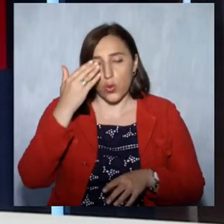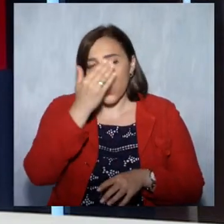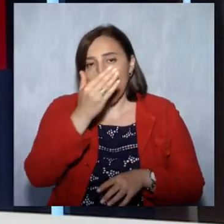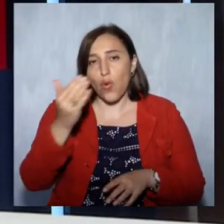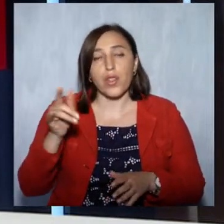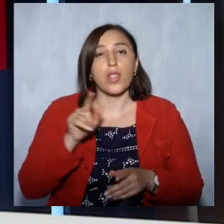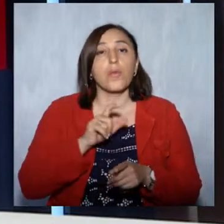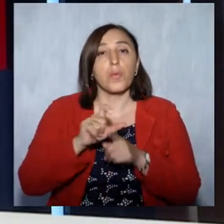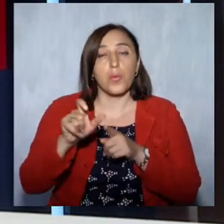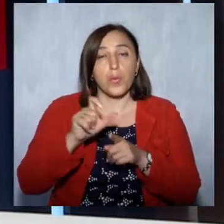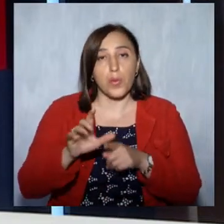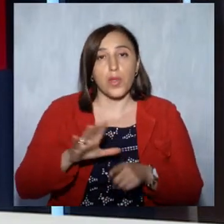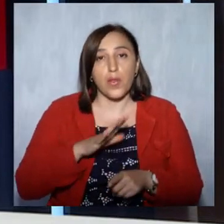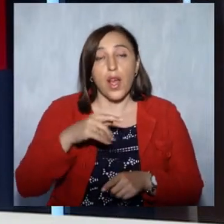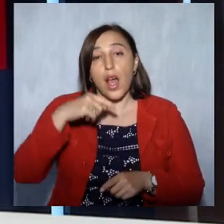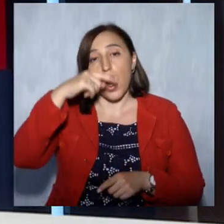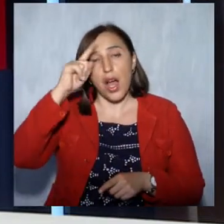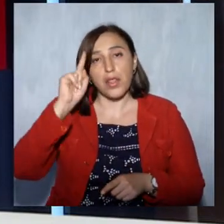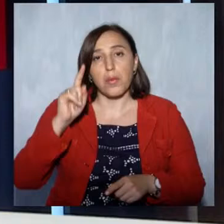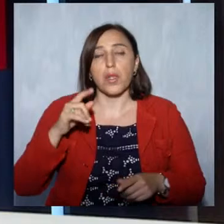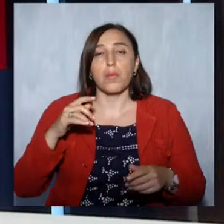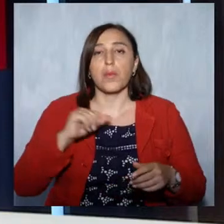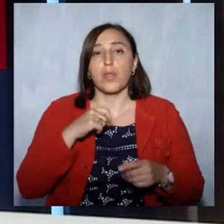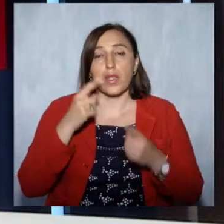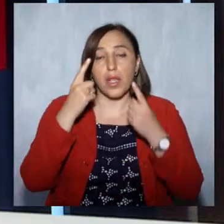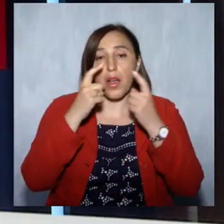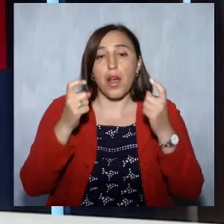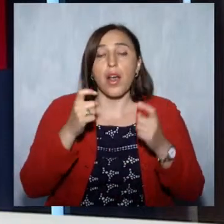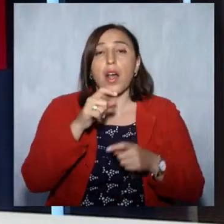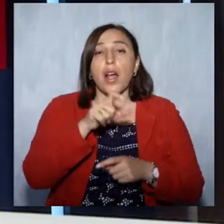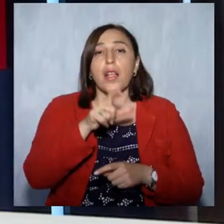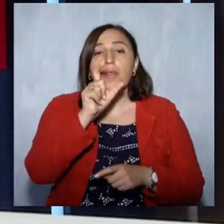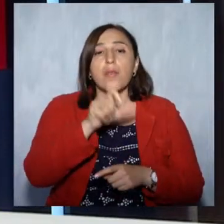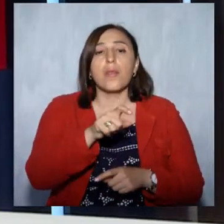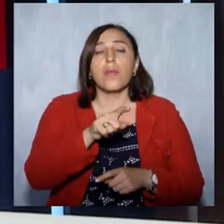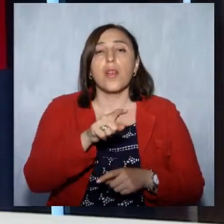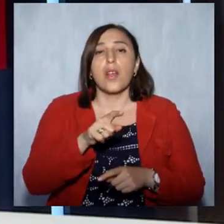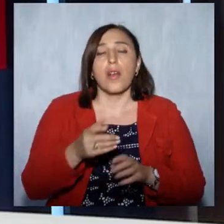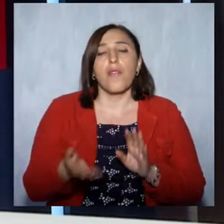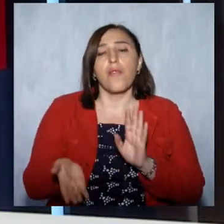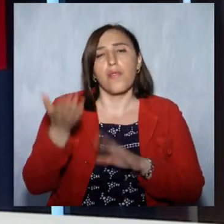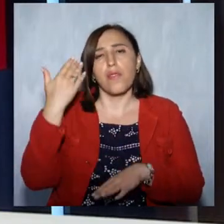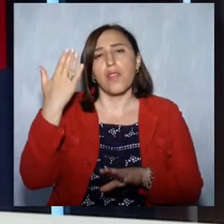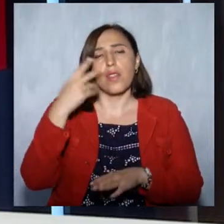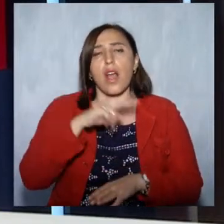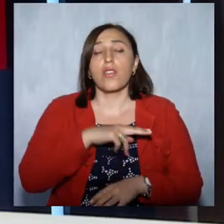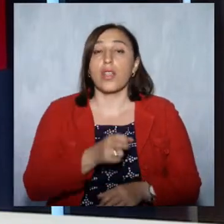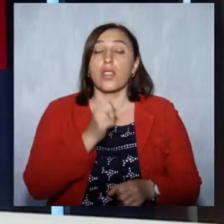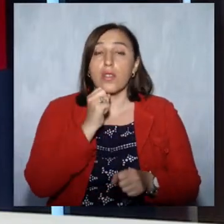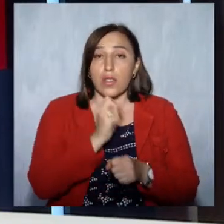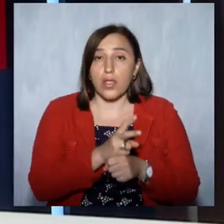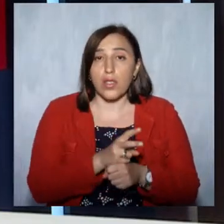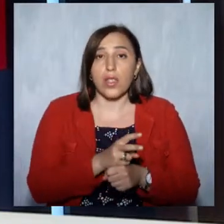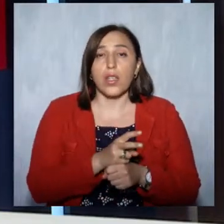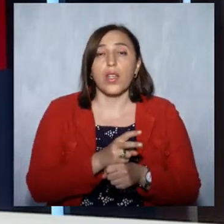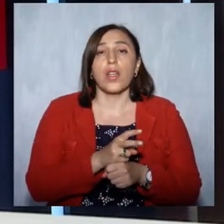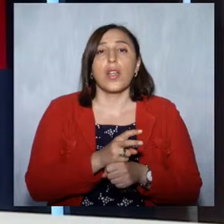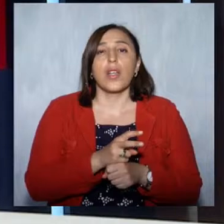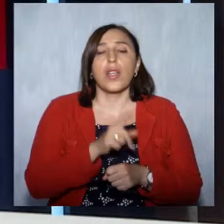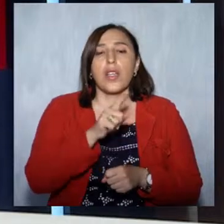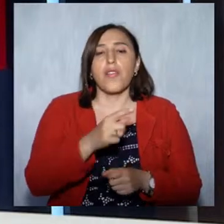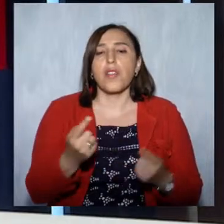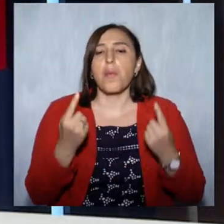հասցեին, Ադրբեջանը շտապել է հայտարել, թե Վահաբզադեն դեռ տարիներ առաջ է հեռացել հրաժարվել աշխատանքից և չի